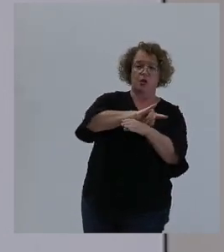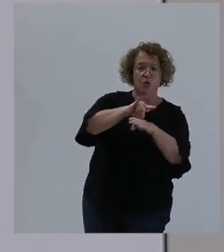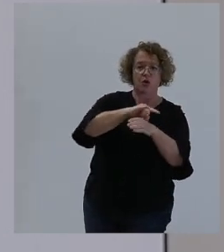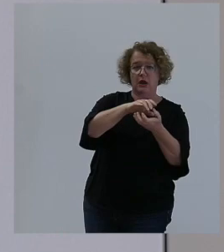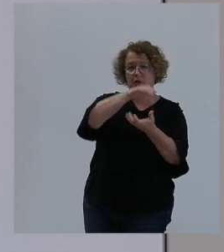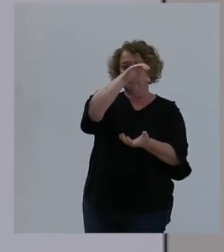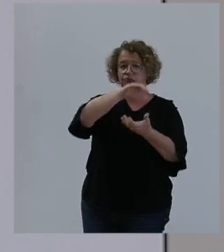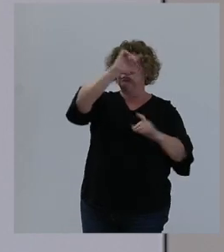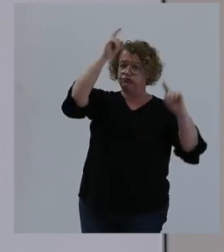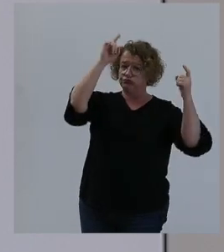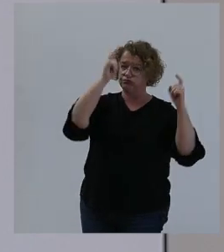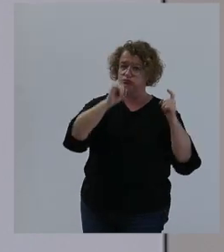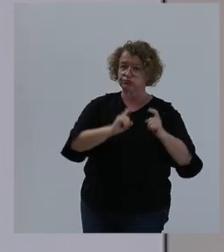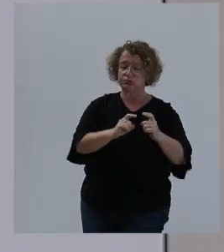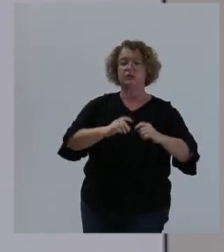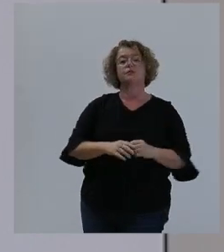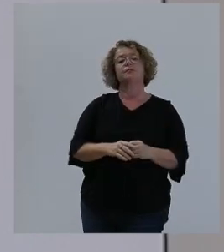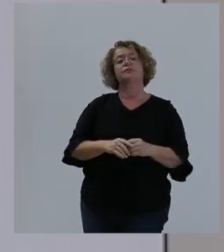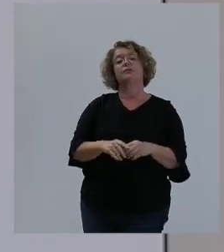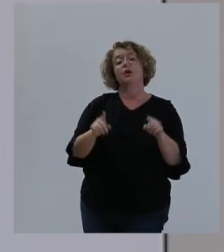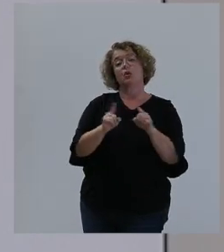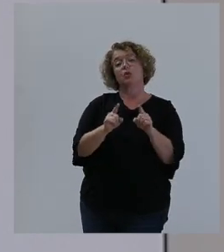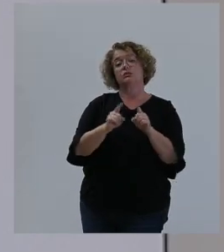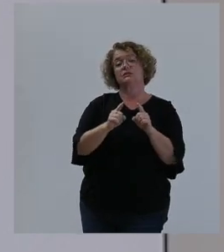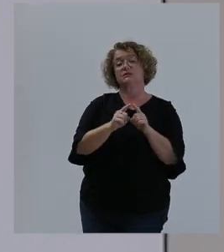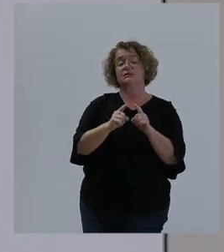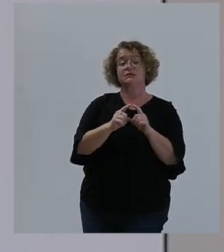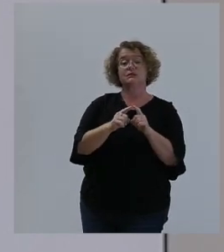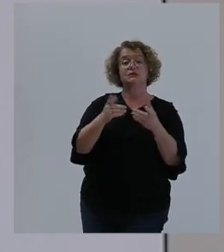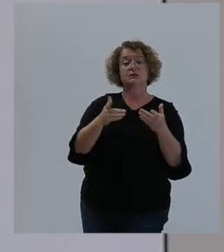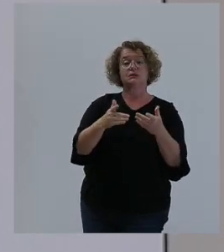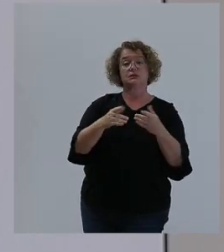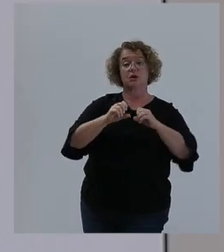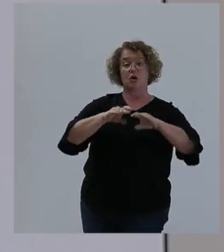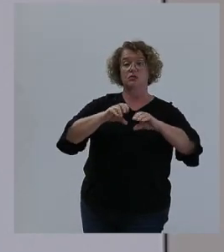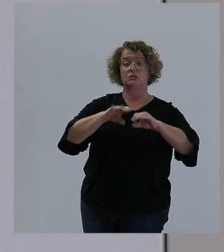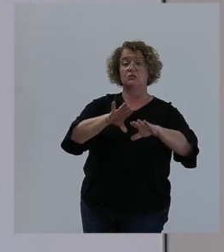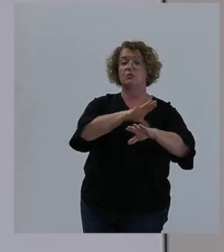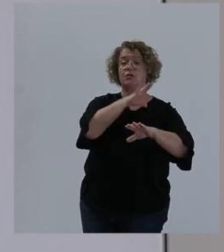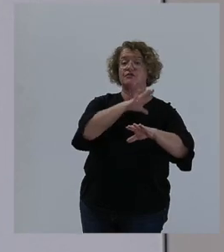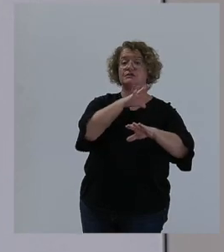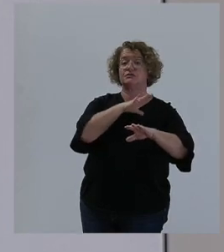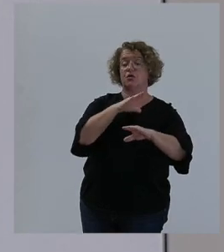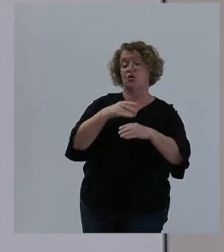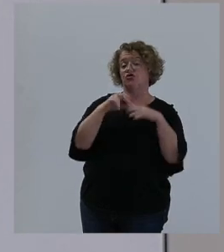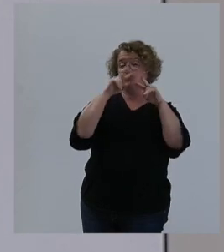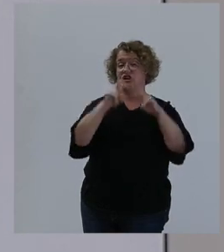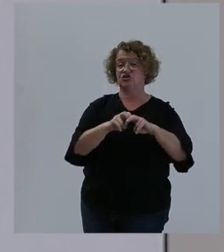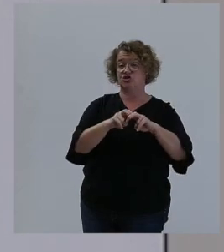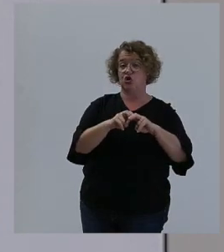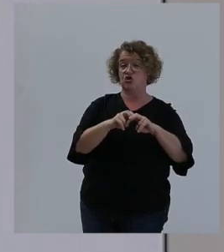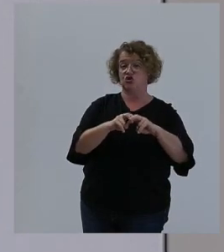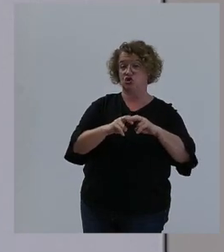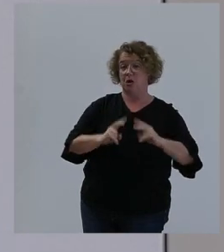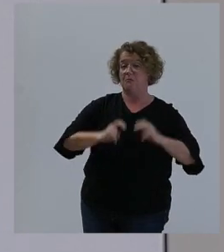a bien réduit, une stagnation du nombre, ou quasi-stagnation du nombre de nos enseignants-chercheurs. Nous sommes prêts à prendre